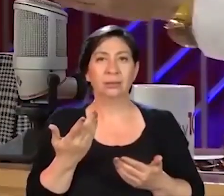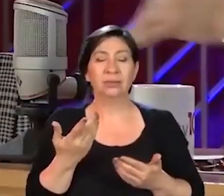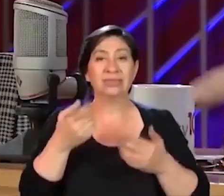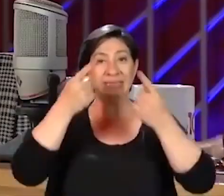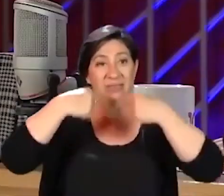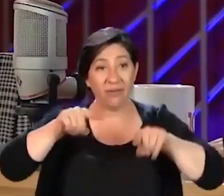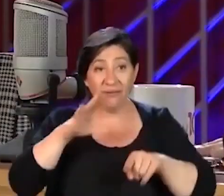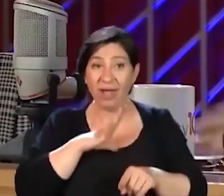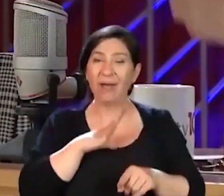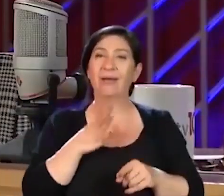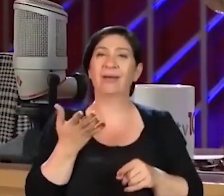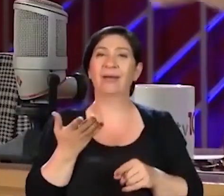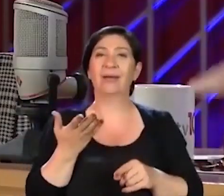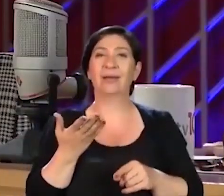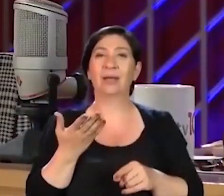Sınavlar var.